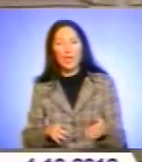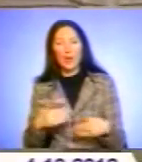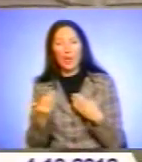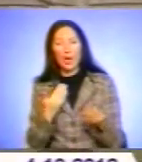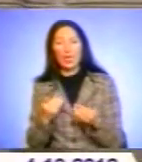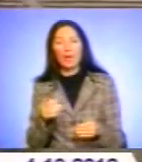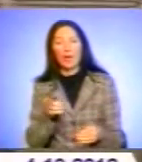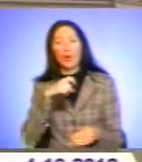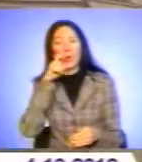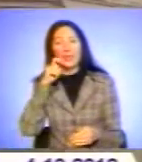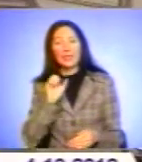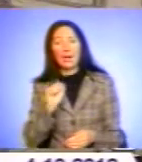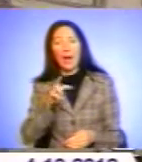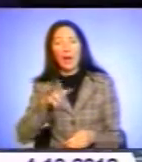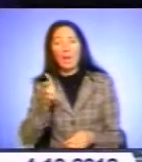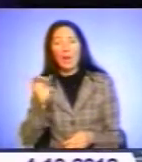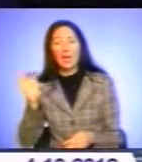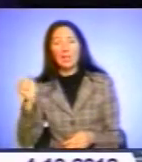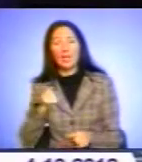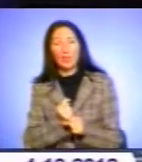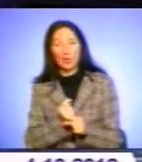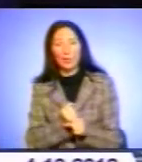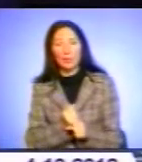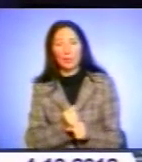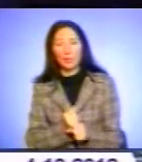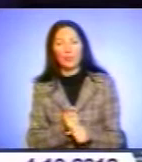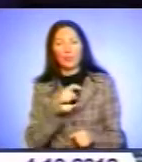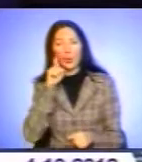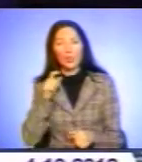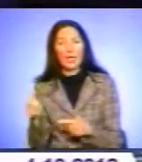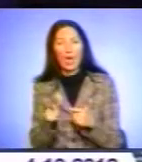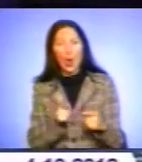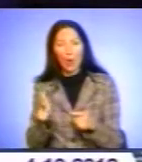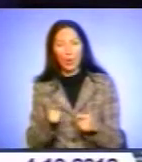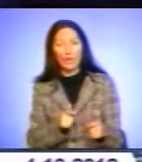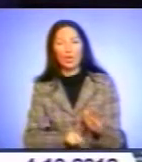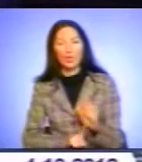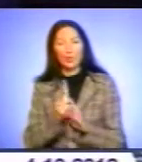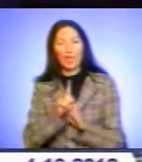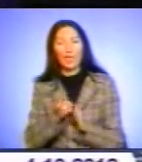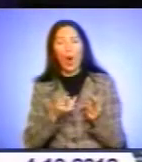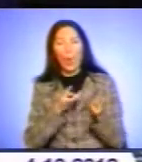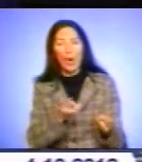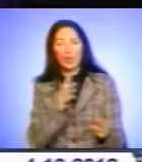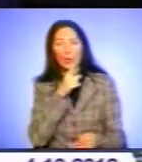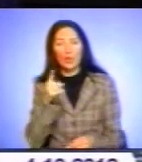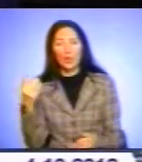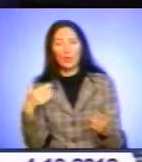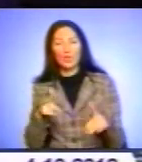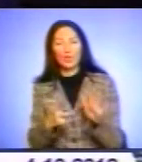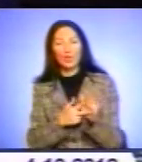амбасаді працювати, не покладаючи рук. Україна готова розпочати опалювальний період вже з 8